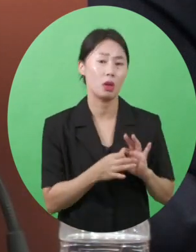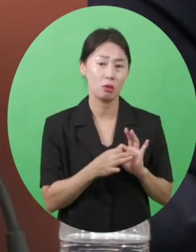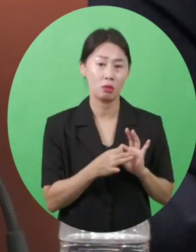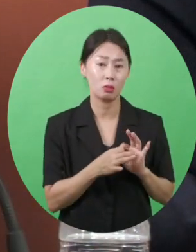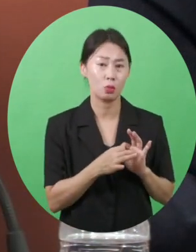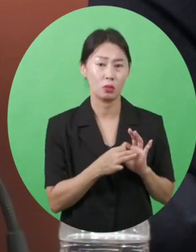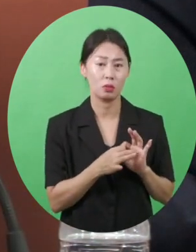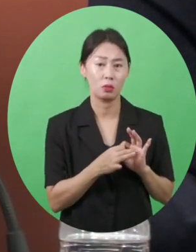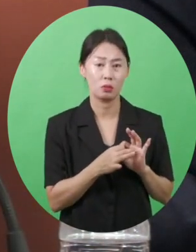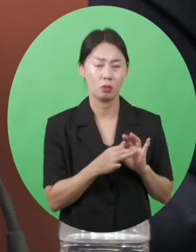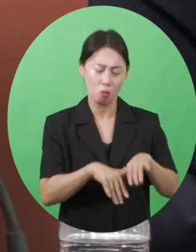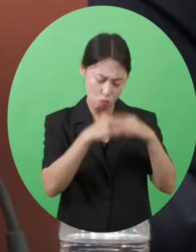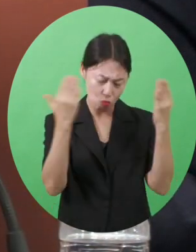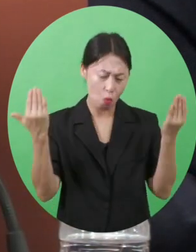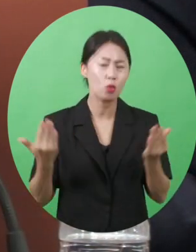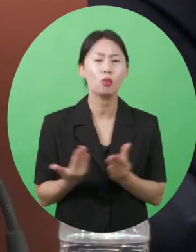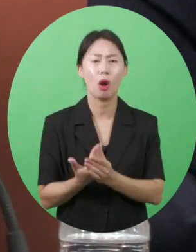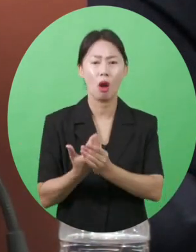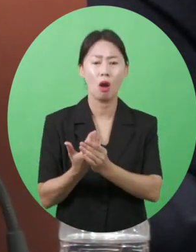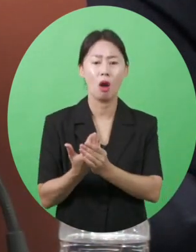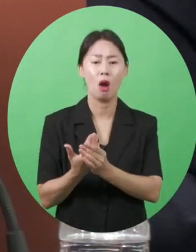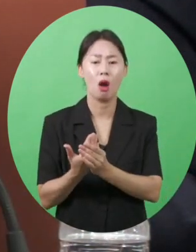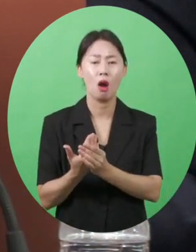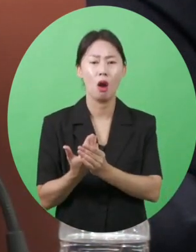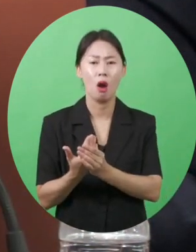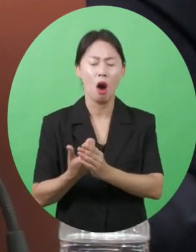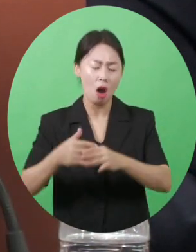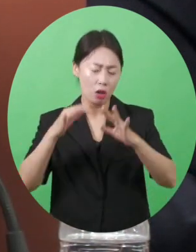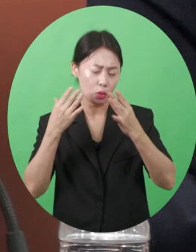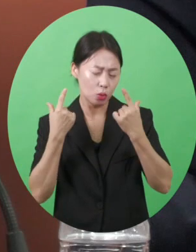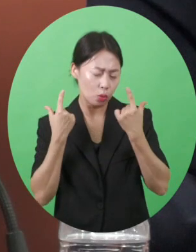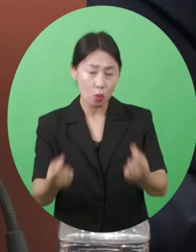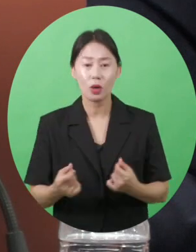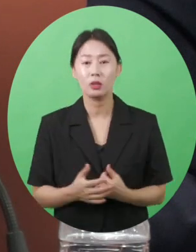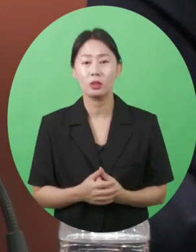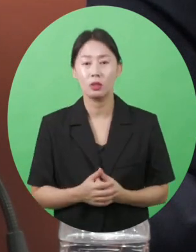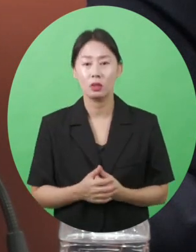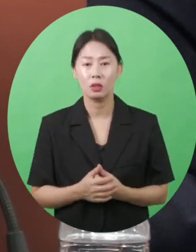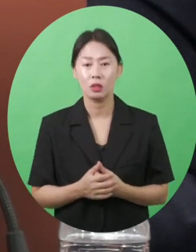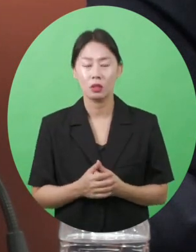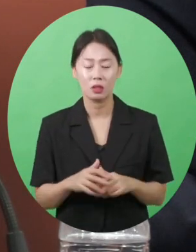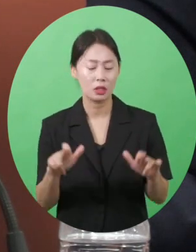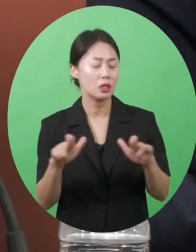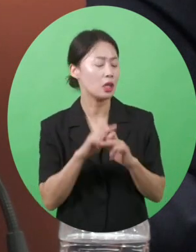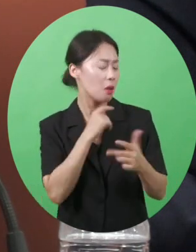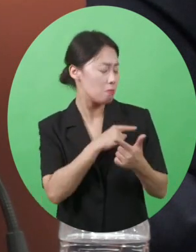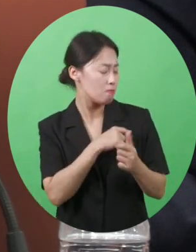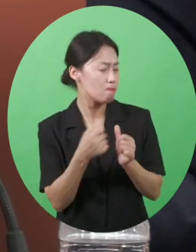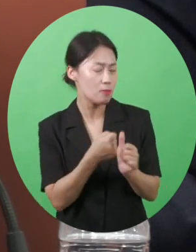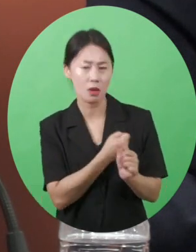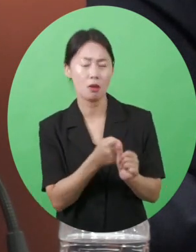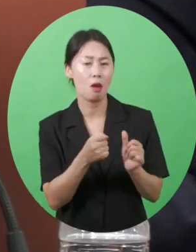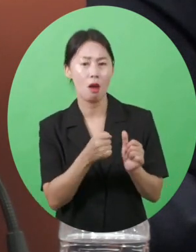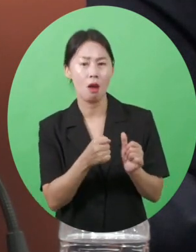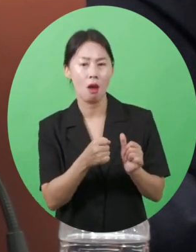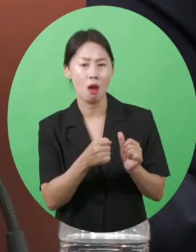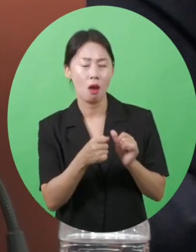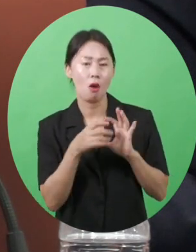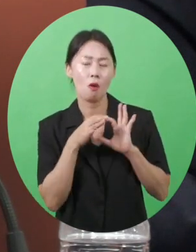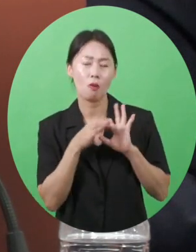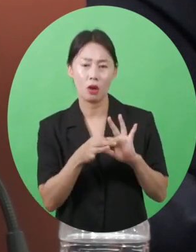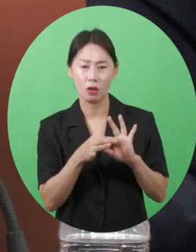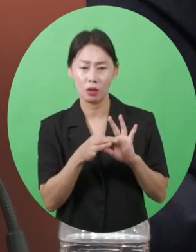관련해서도 모두가 좀 동일한 관점에서 학대 피해 장애인들에 대한 시각들을